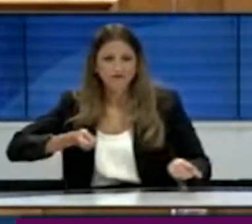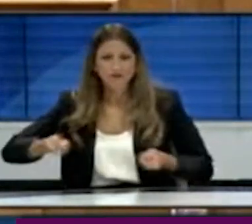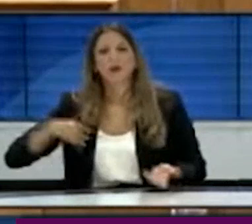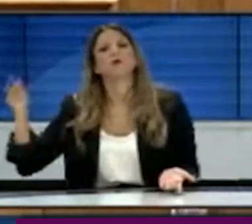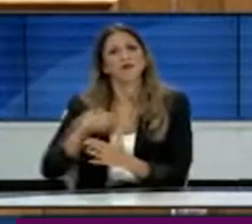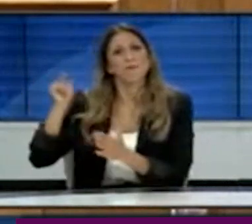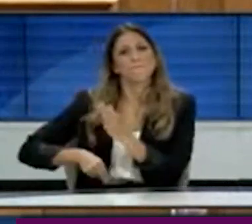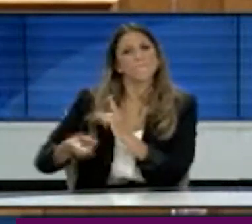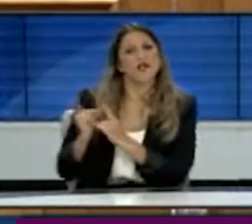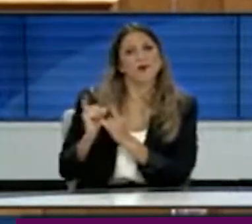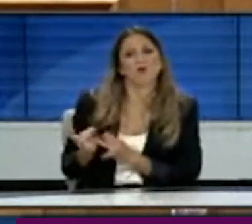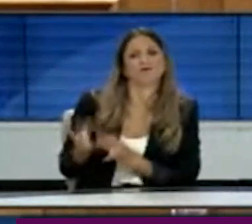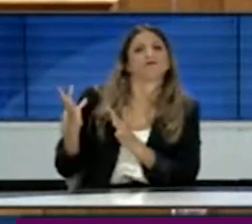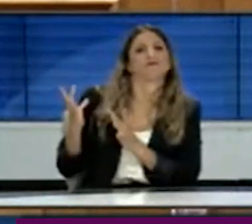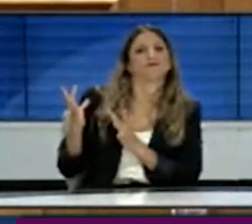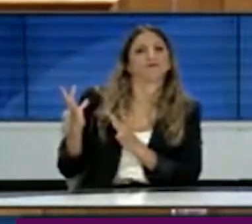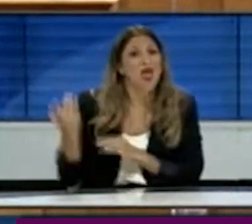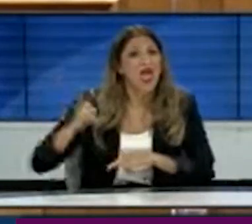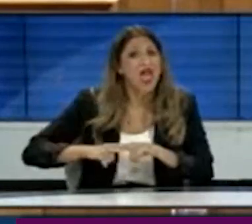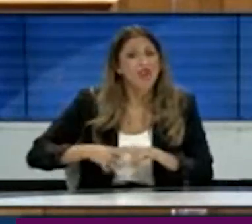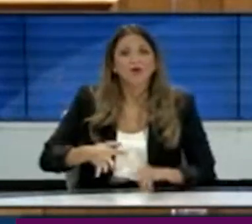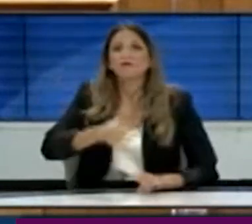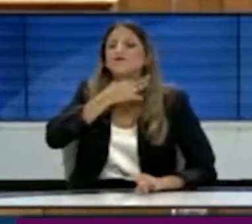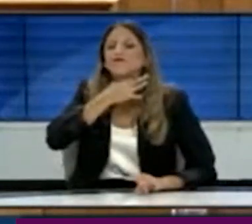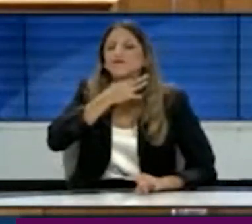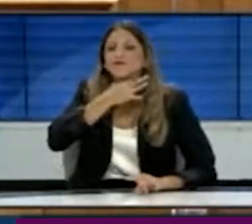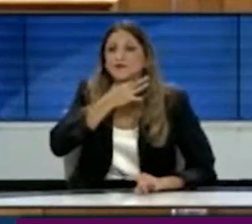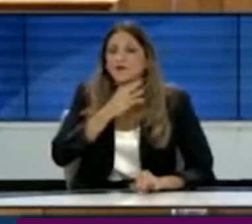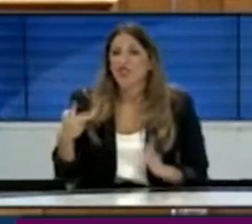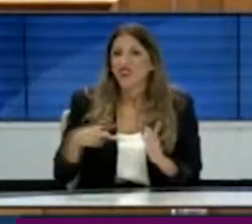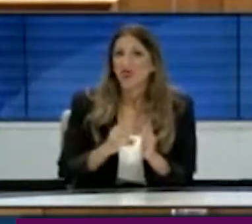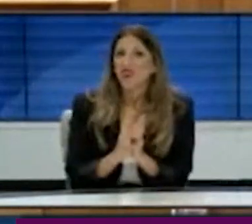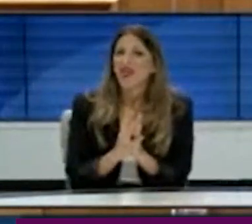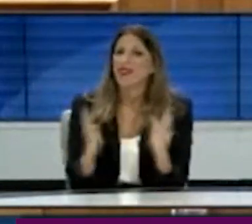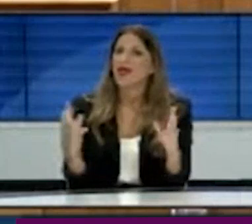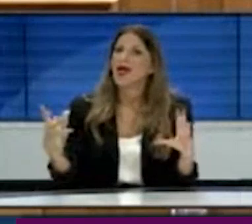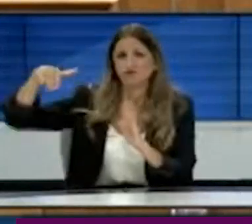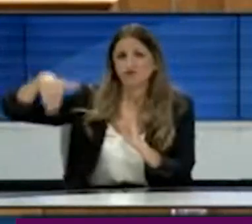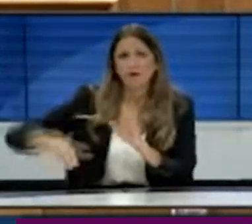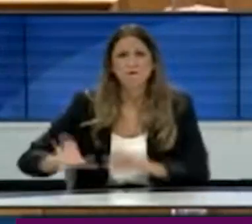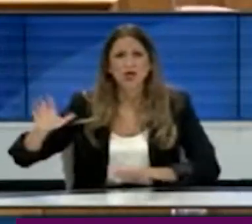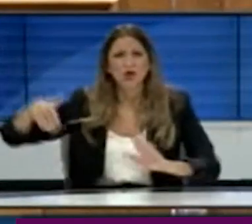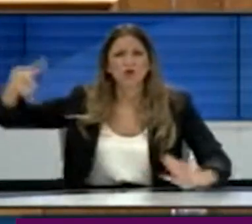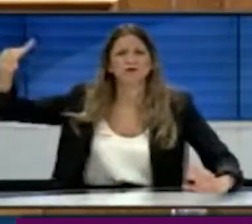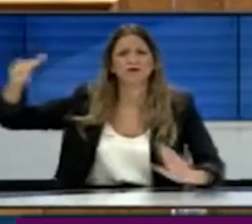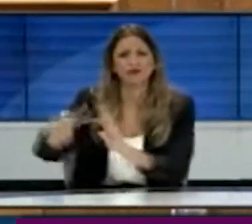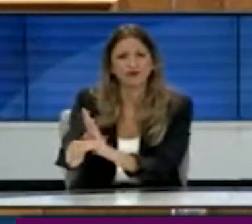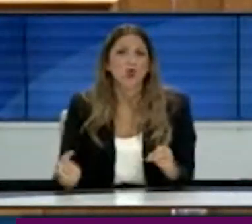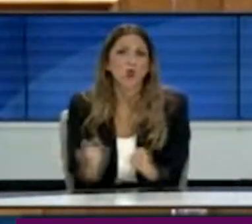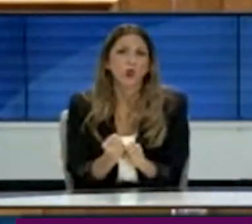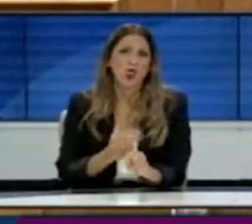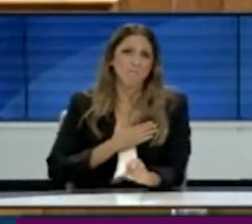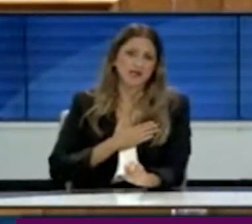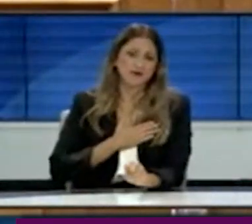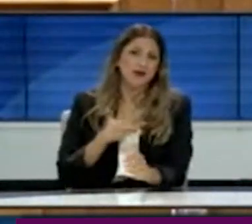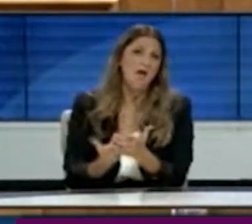εκτός μνημονίων. Τη χώρα που την έπνιγε το χρέος, εμείς την παραδώσαμε το 19 με ρυθμισμένο χρέος. Αυτό σας αφήσαμε, κύριε Μητσοτάκη. Και